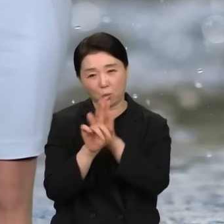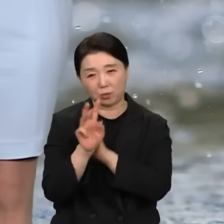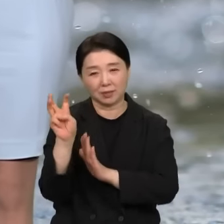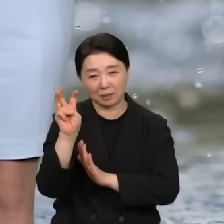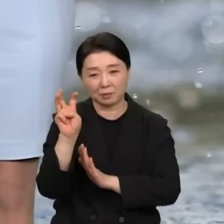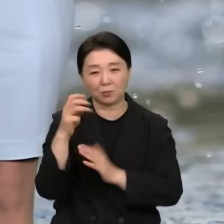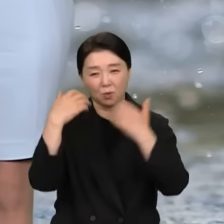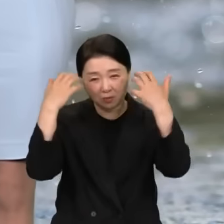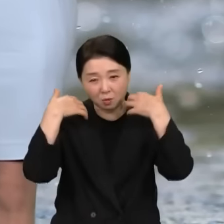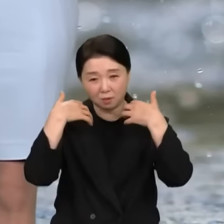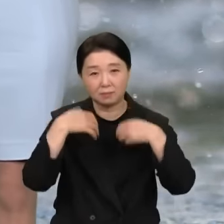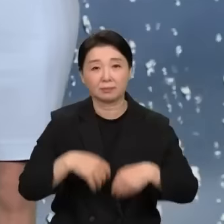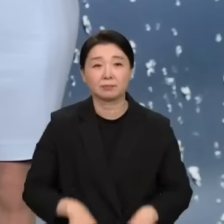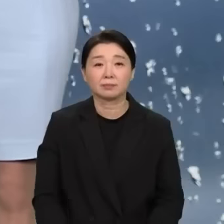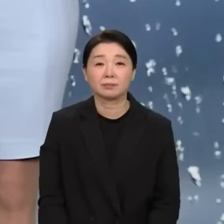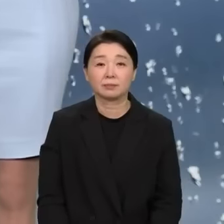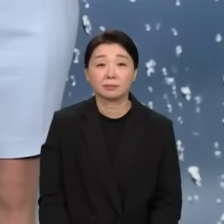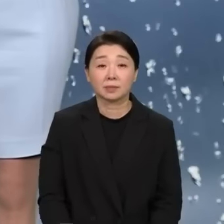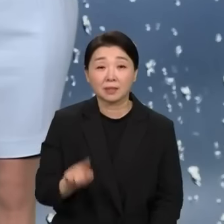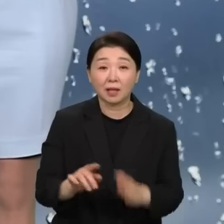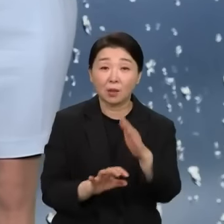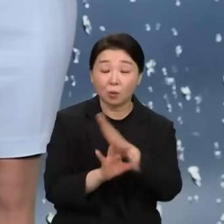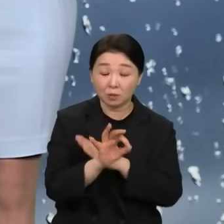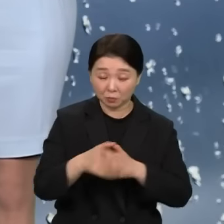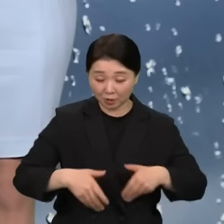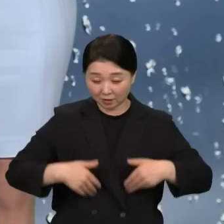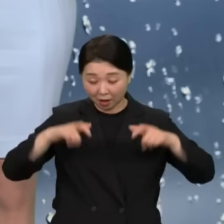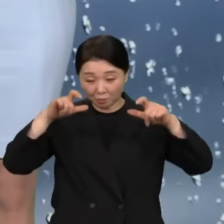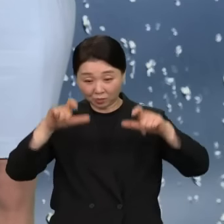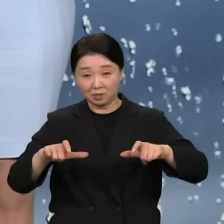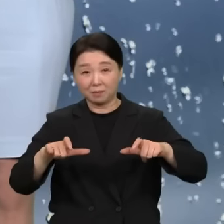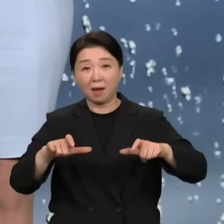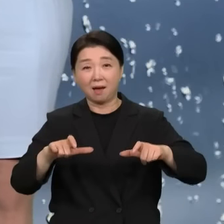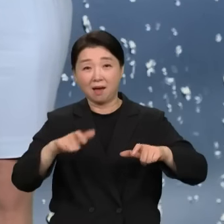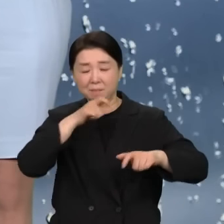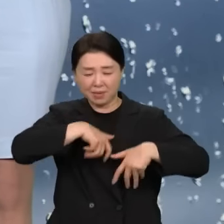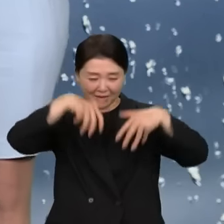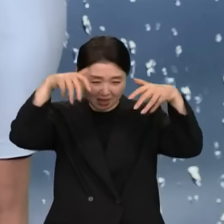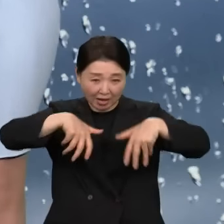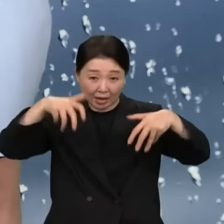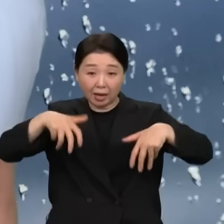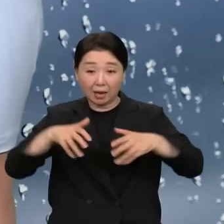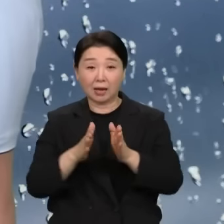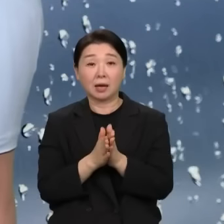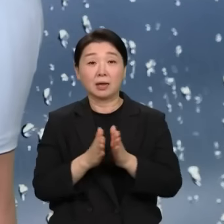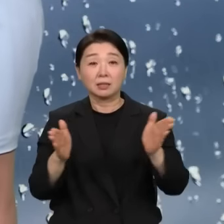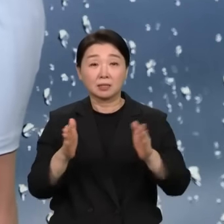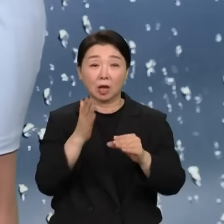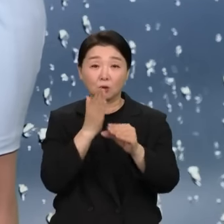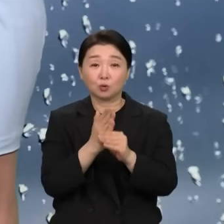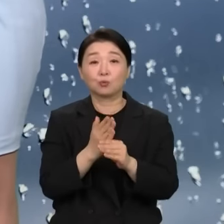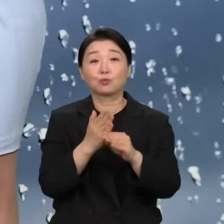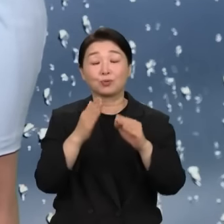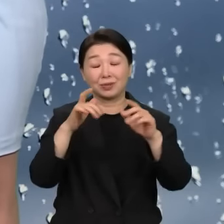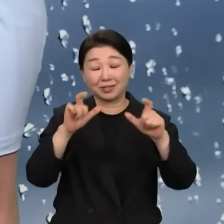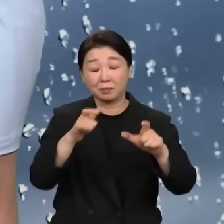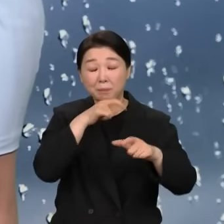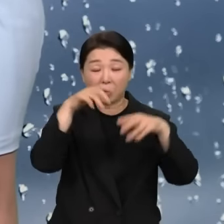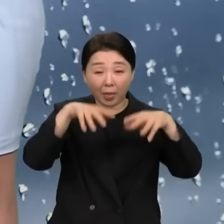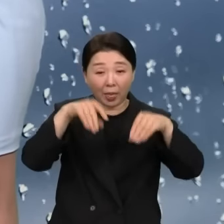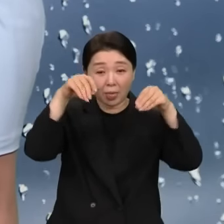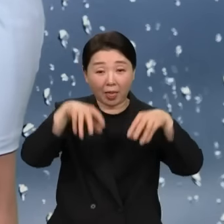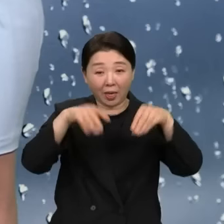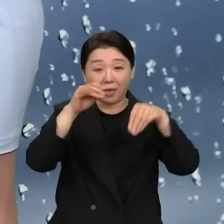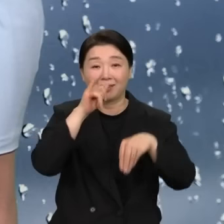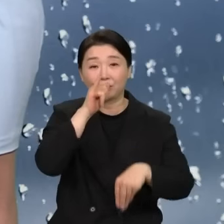웃도는 더위가 지속되겠습니다. 내일 오전부터 남부지방에도 장마가 시작되겠고요. 중부지방에도 비가 오락가락